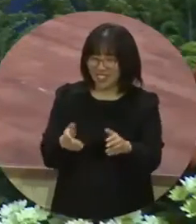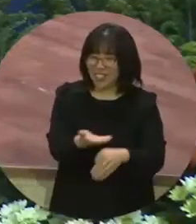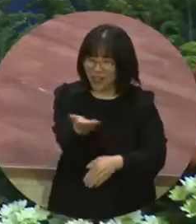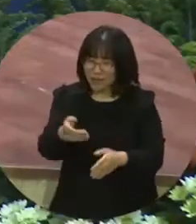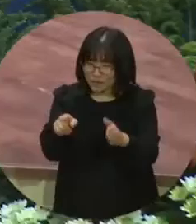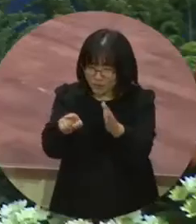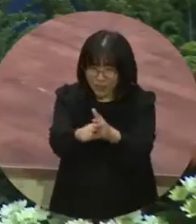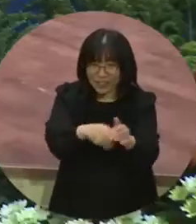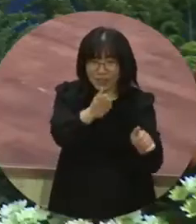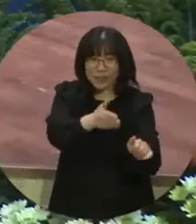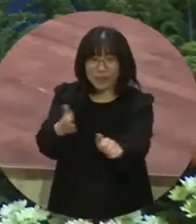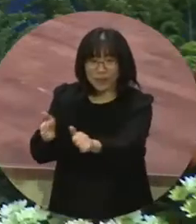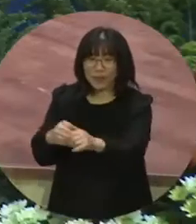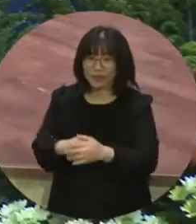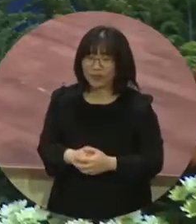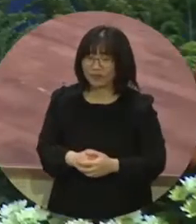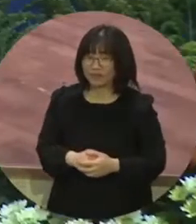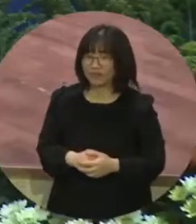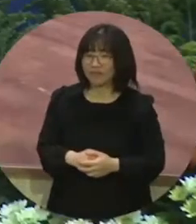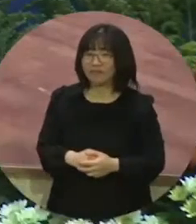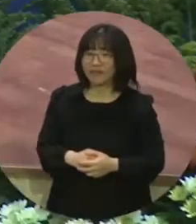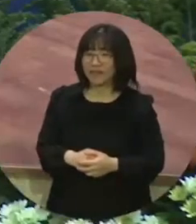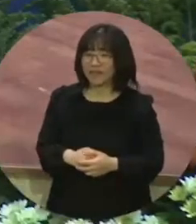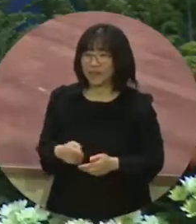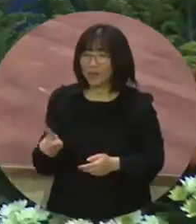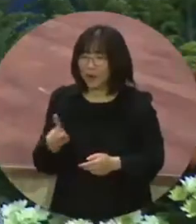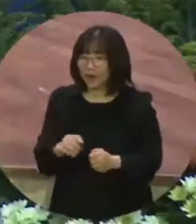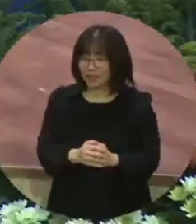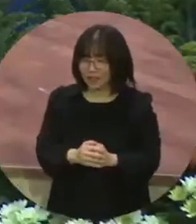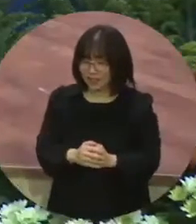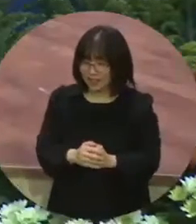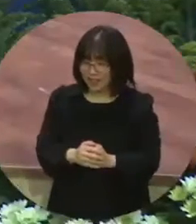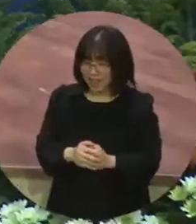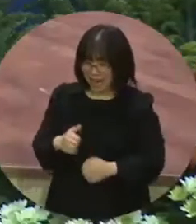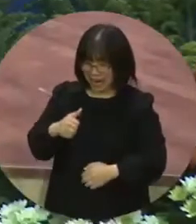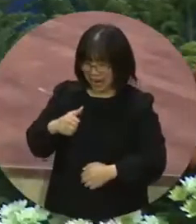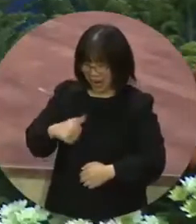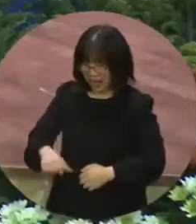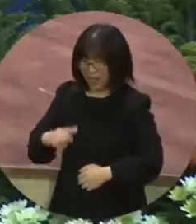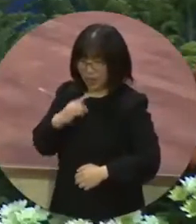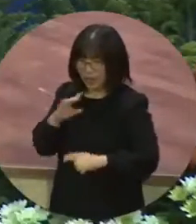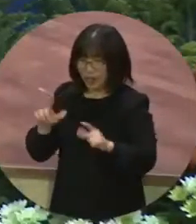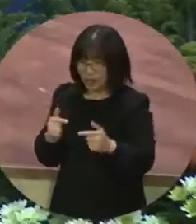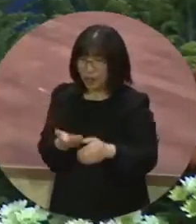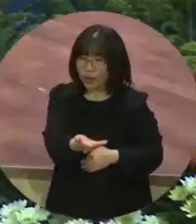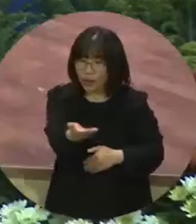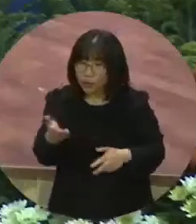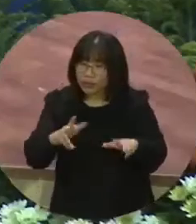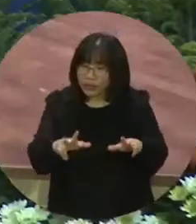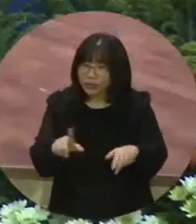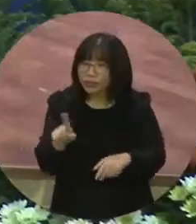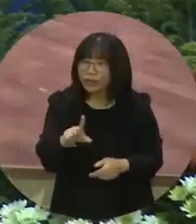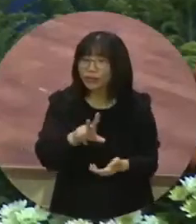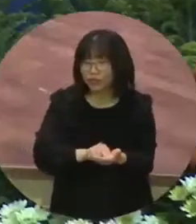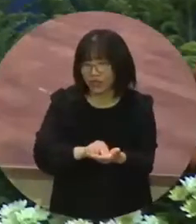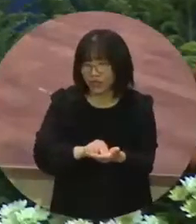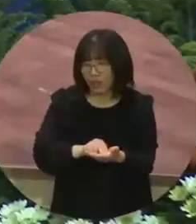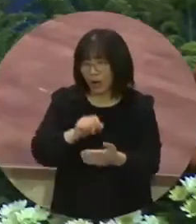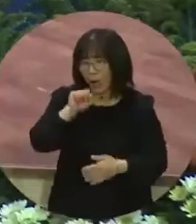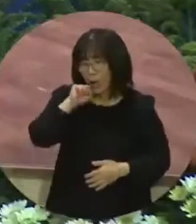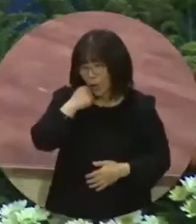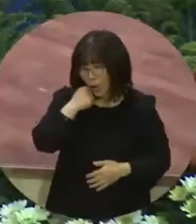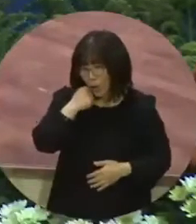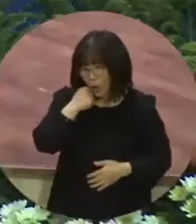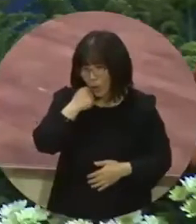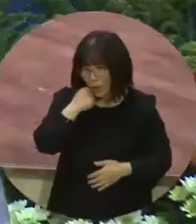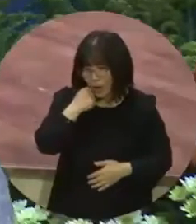바랍니다. 그리고 이 사건, 이 아들 문제가 아니라 여러분의 문제 사건들이 여러분 가정에 많이